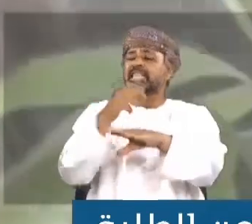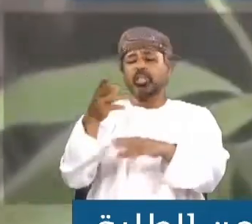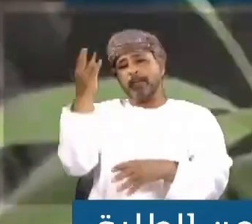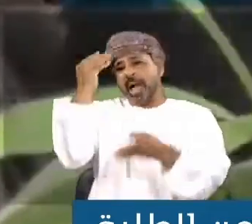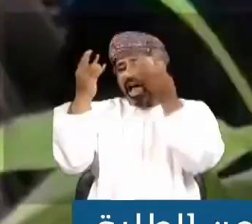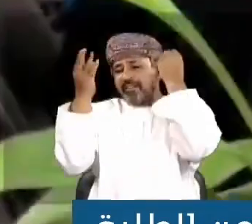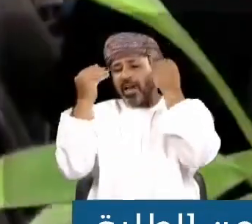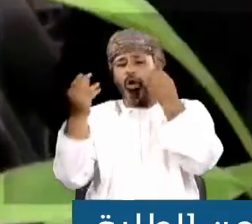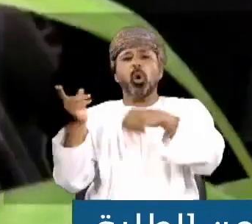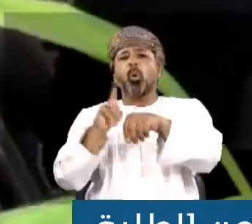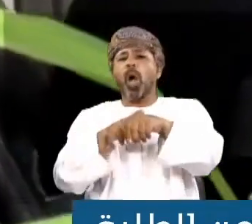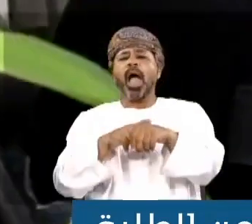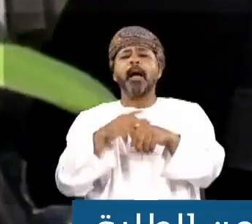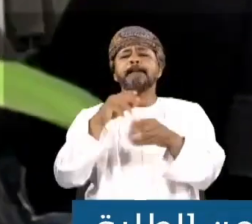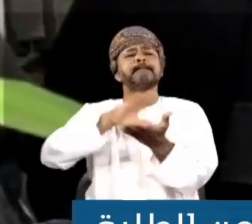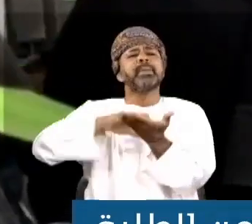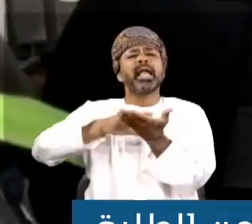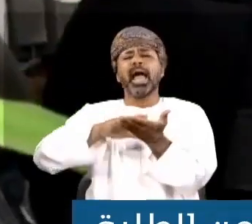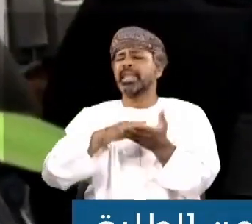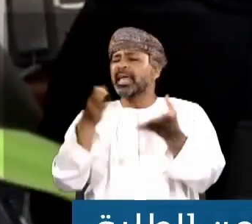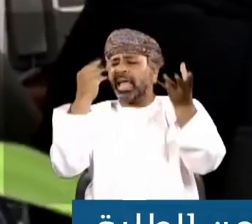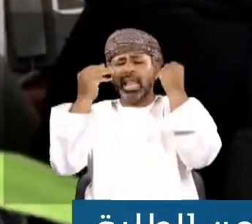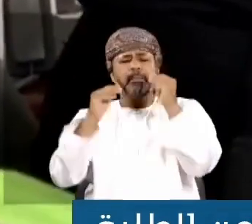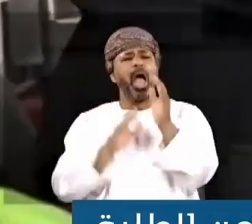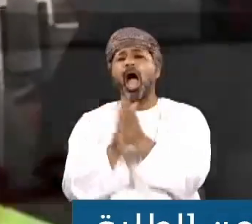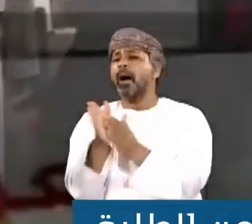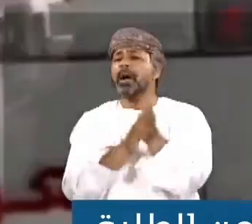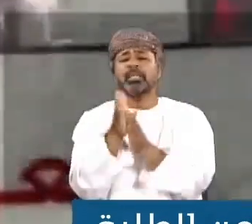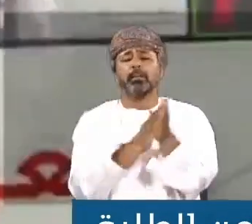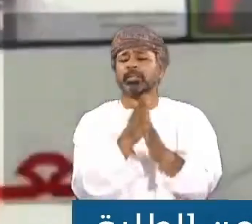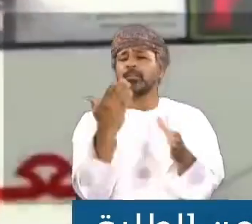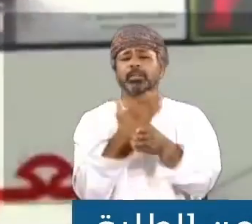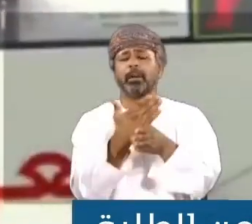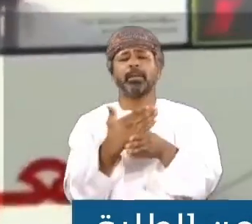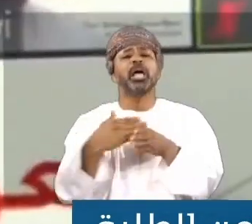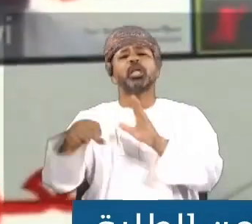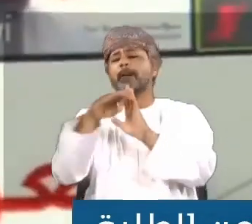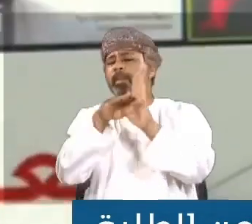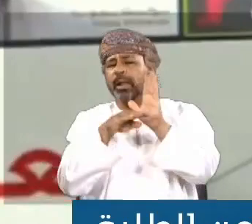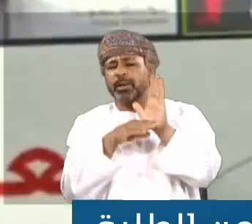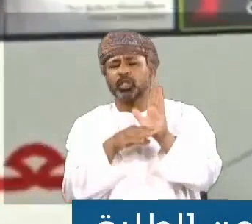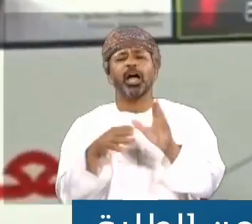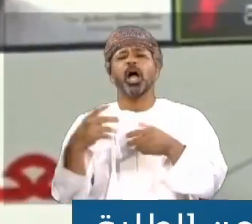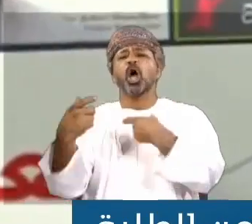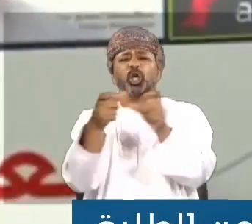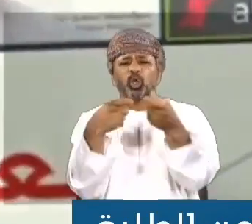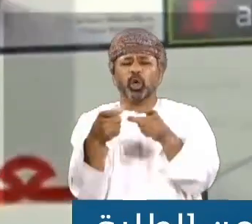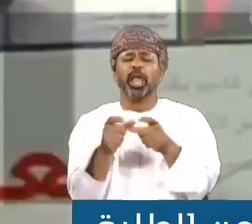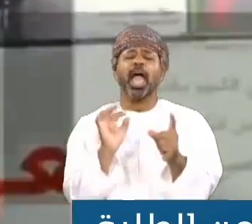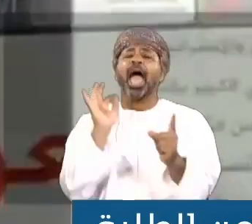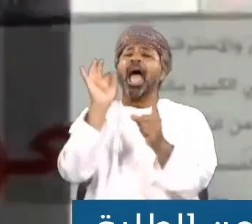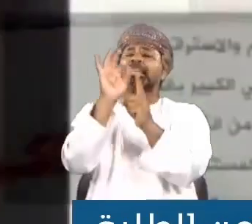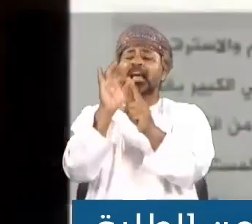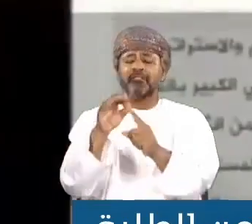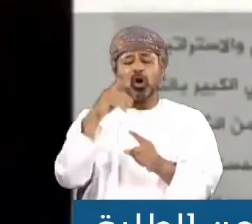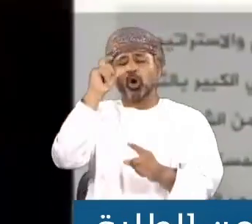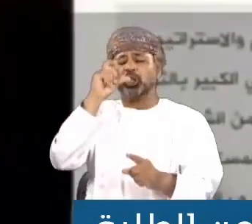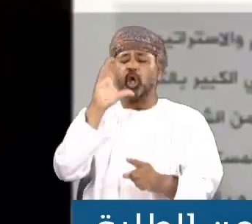وتوفير بيئة تعليمية عملية محفزة لتعلم البرمجة تماشيا مع أهداف رؤية